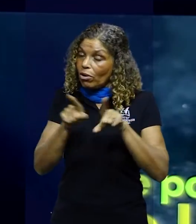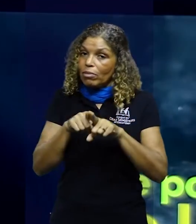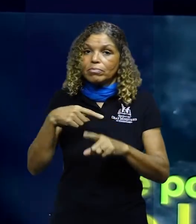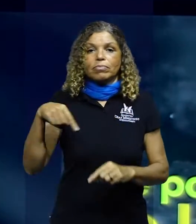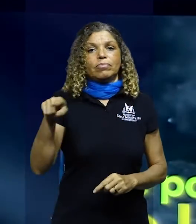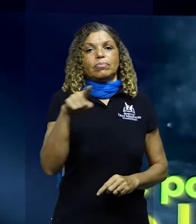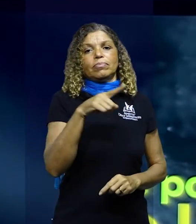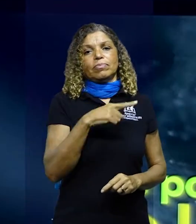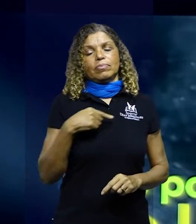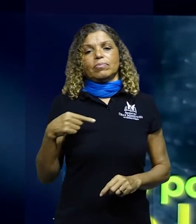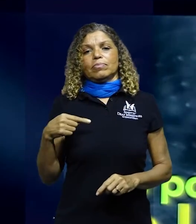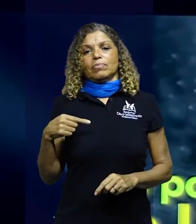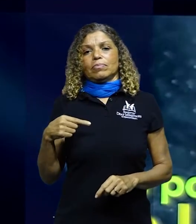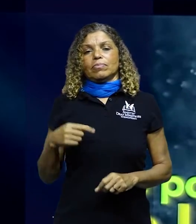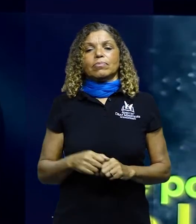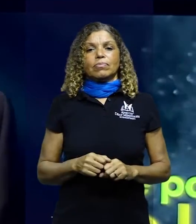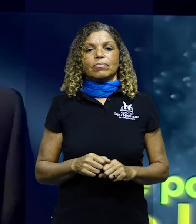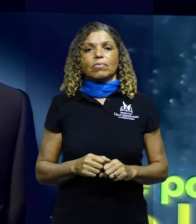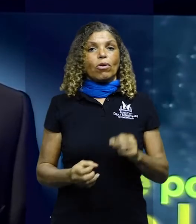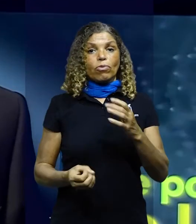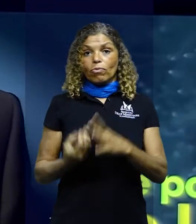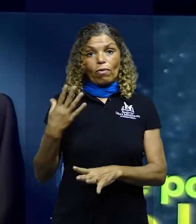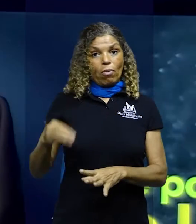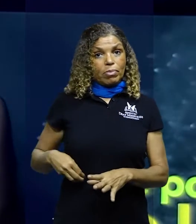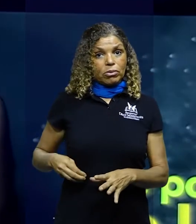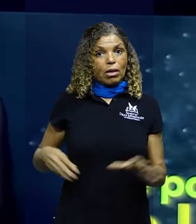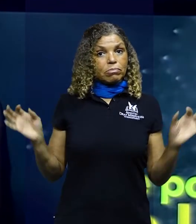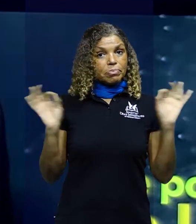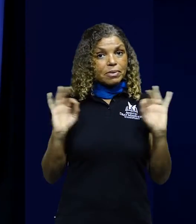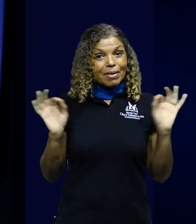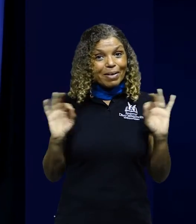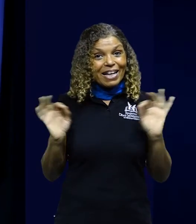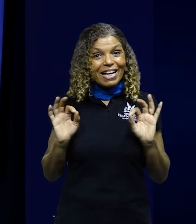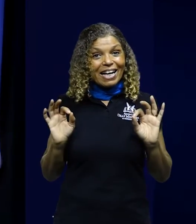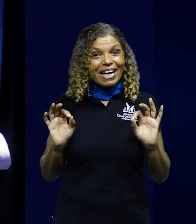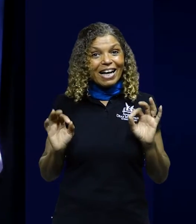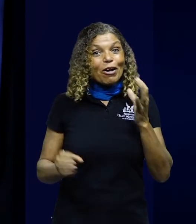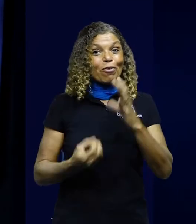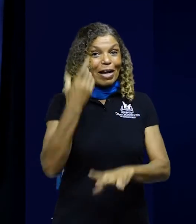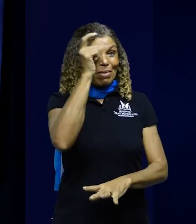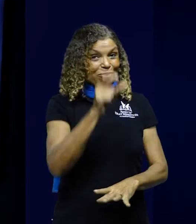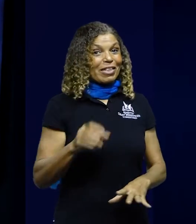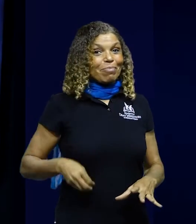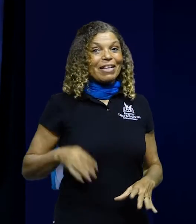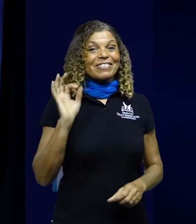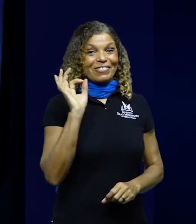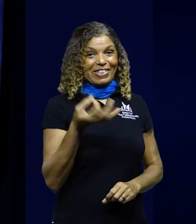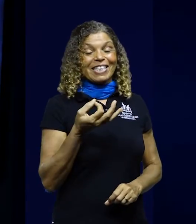de la même manière. » Vous savez, chers amis, il n'y a pas de nouveaux péchés. Il n'y a que des nouveaux